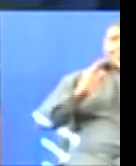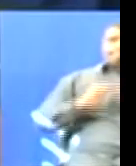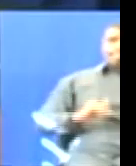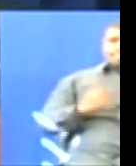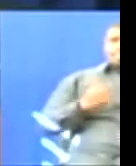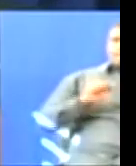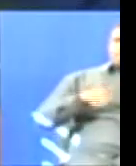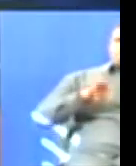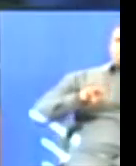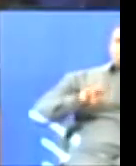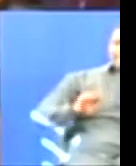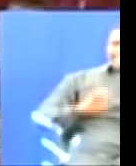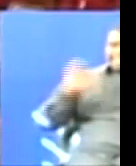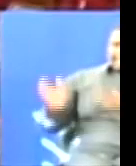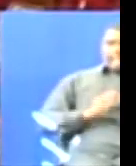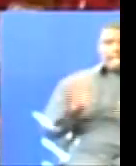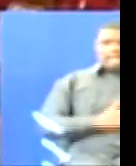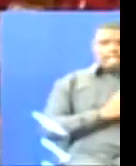ajiandae.